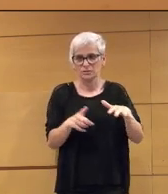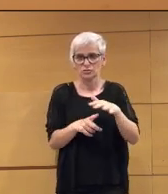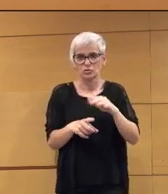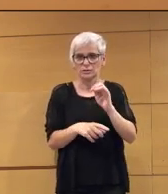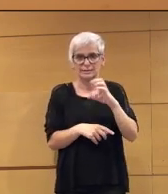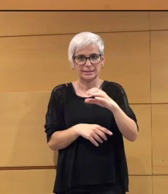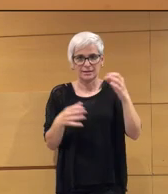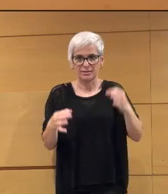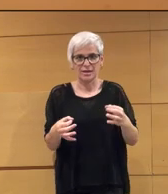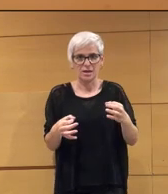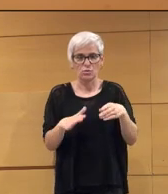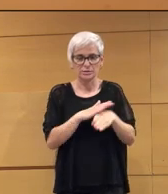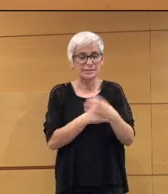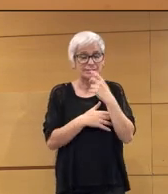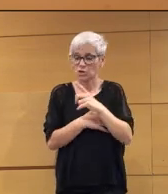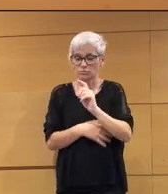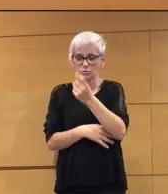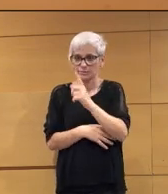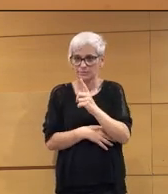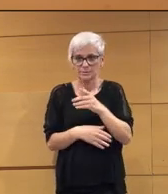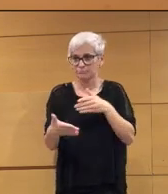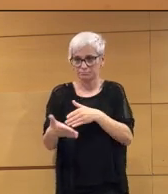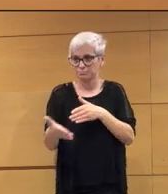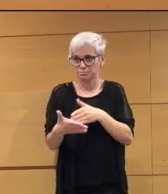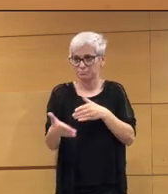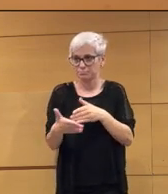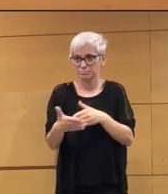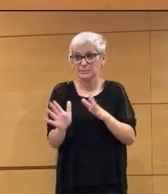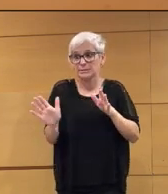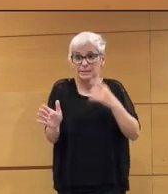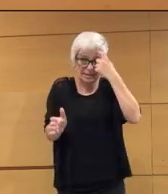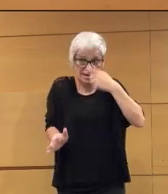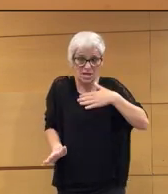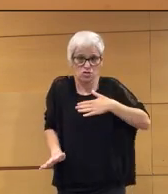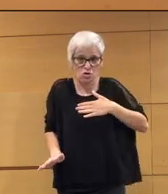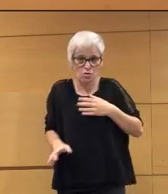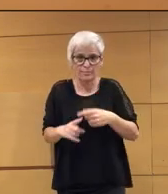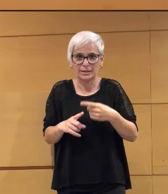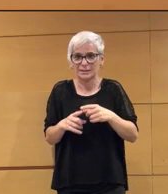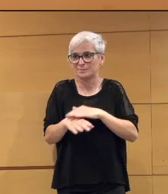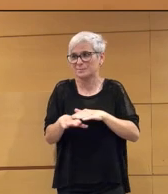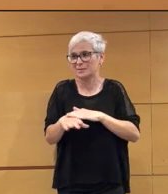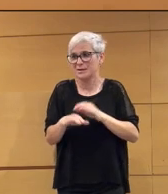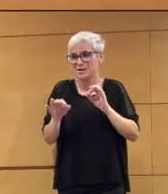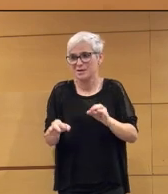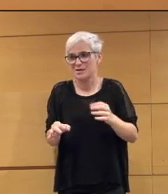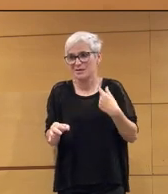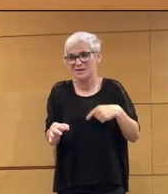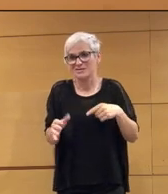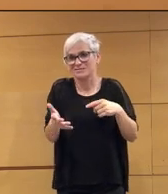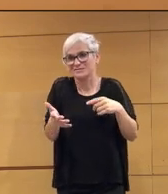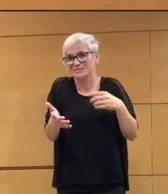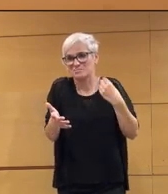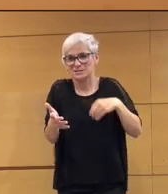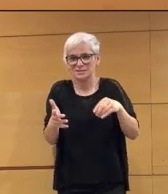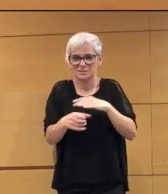sortirem. Crec jo, i tal com ho hem viscut, i amb això, adonat que també esteu a la universitat, sé que no esteu